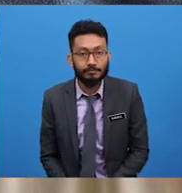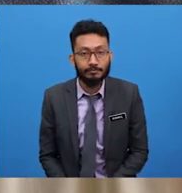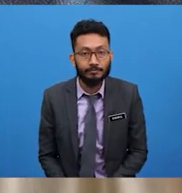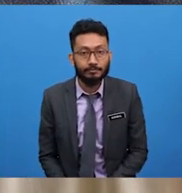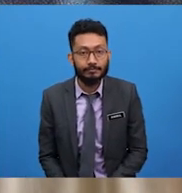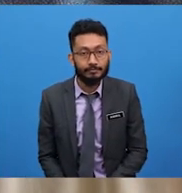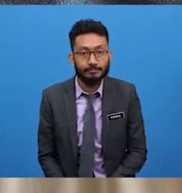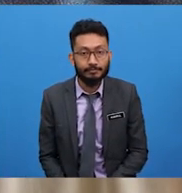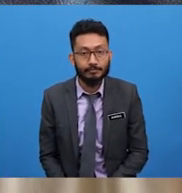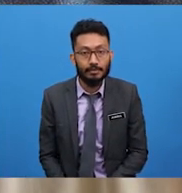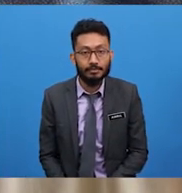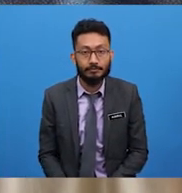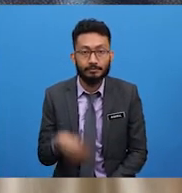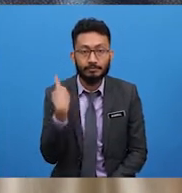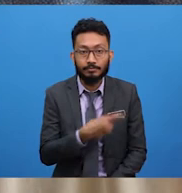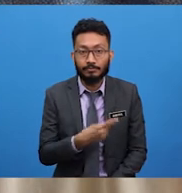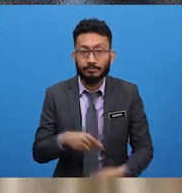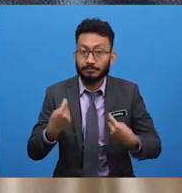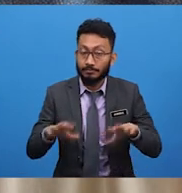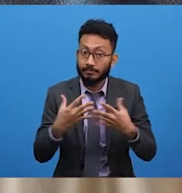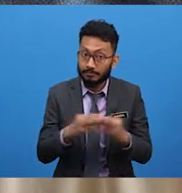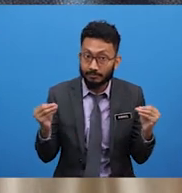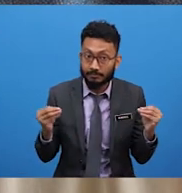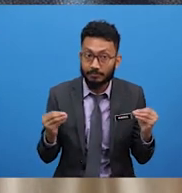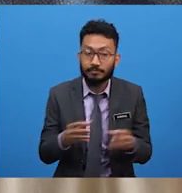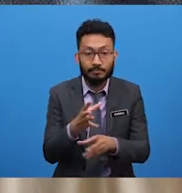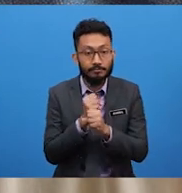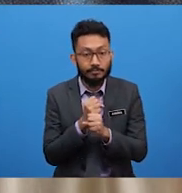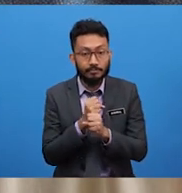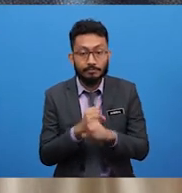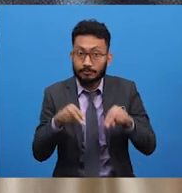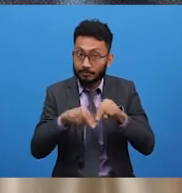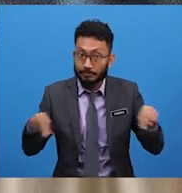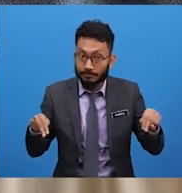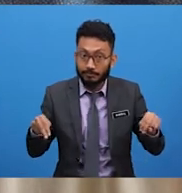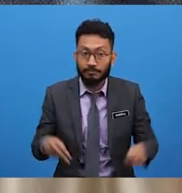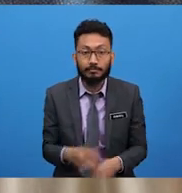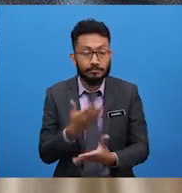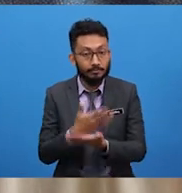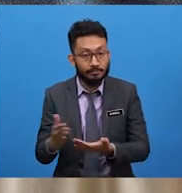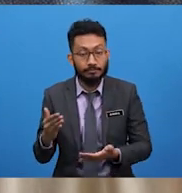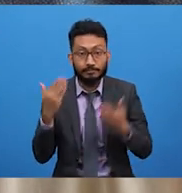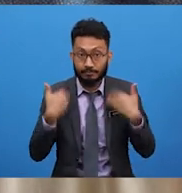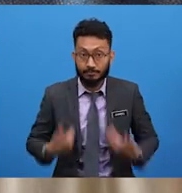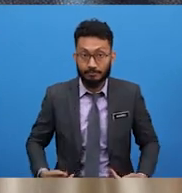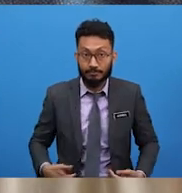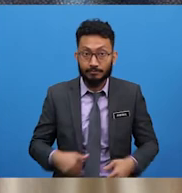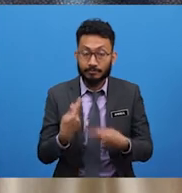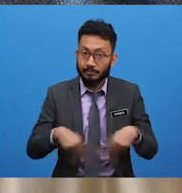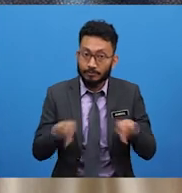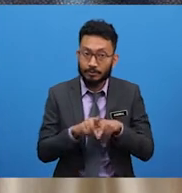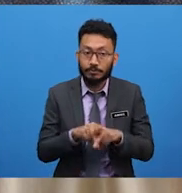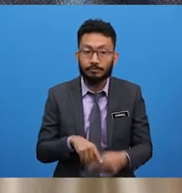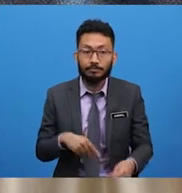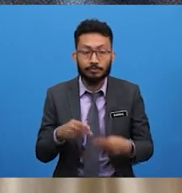Baiklah murid-murid, kita telah selesai mengambil beberapa ukuran bahagian badan yang perlu diukur